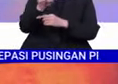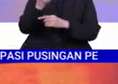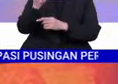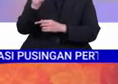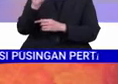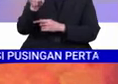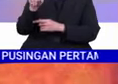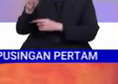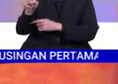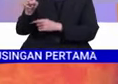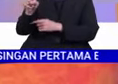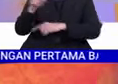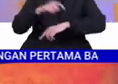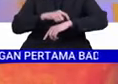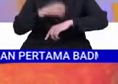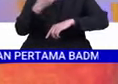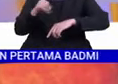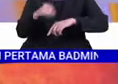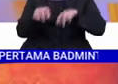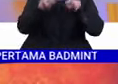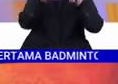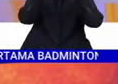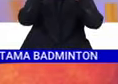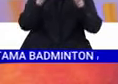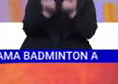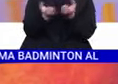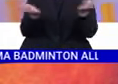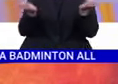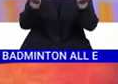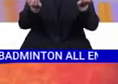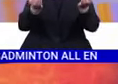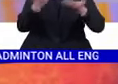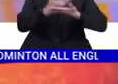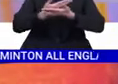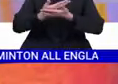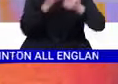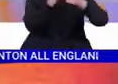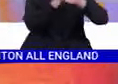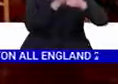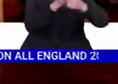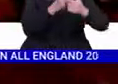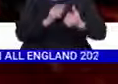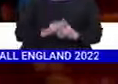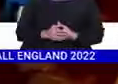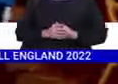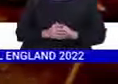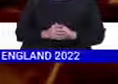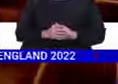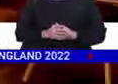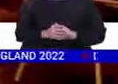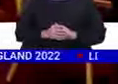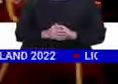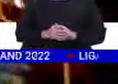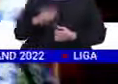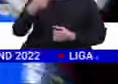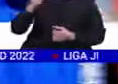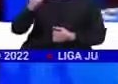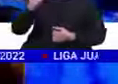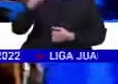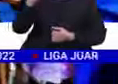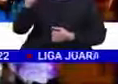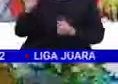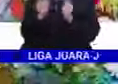2021 tidak sempat menyaksikan convocation anak sulungnya itu Hai Muhammad Hamzah